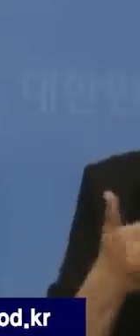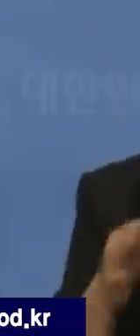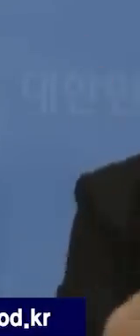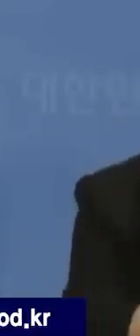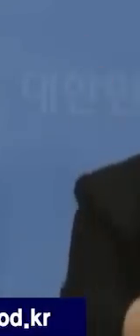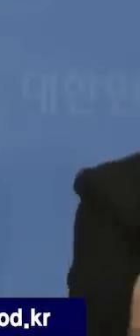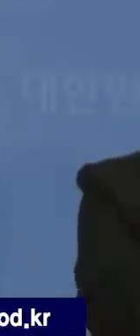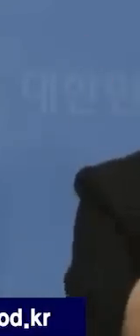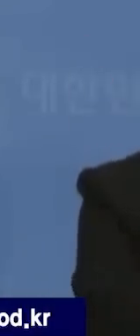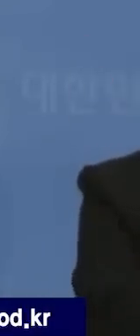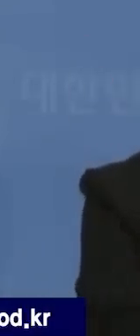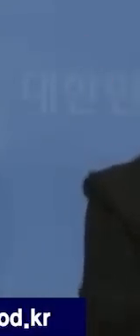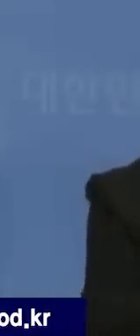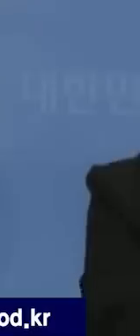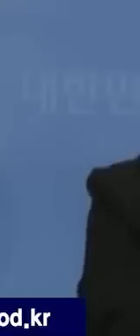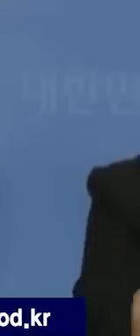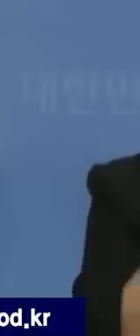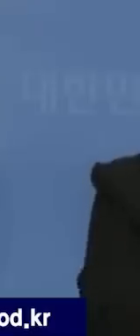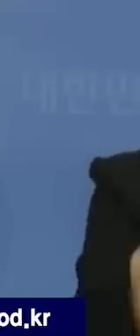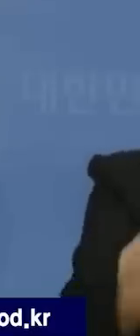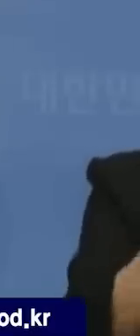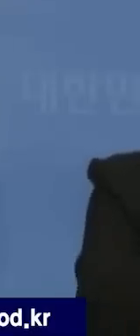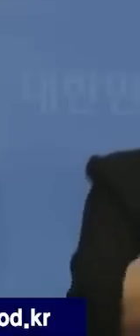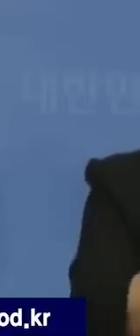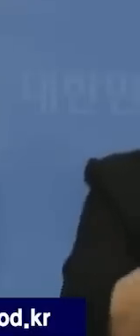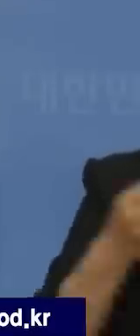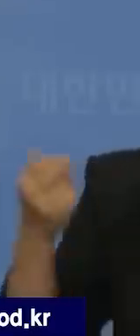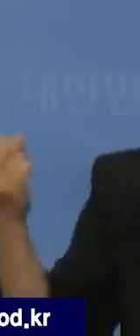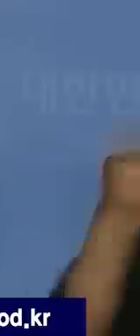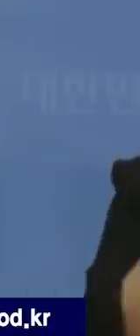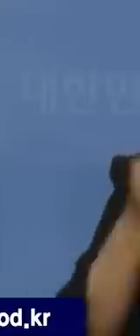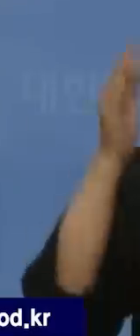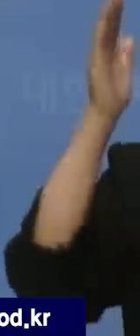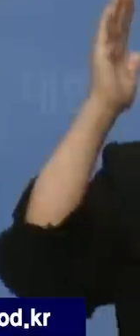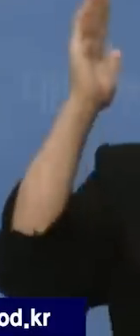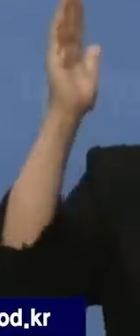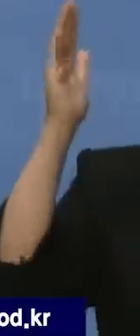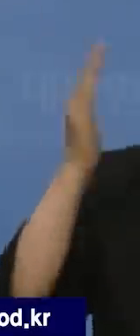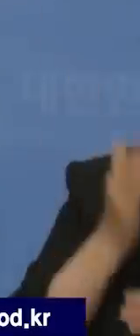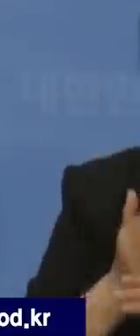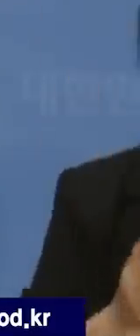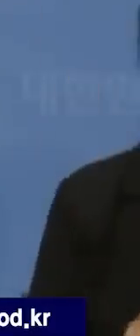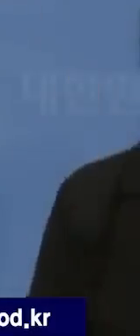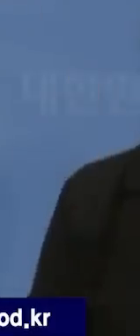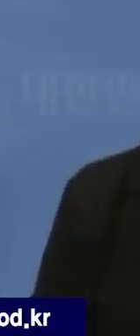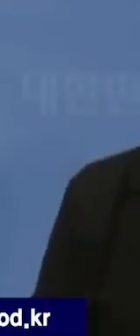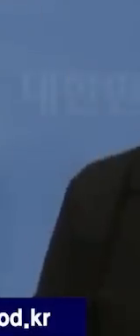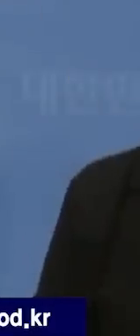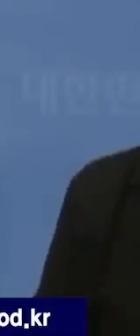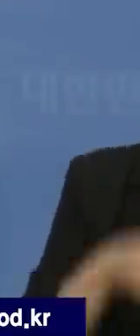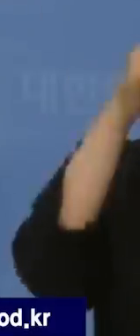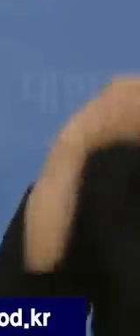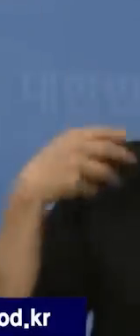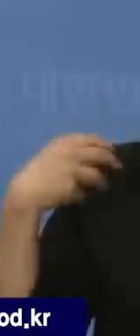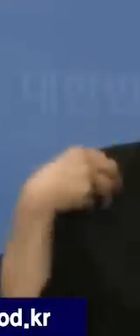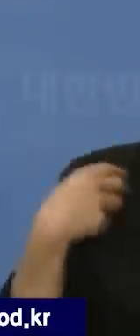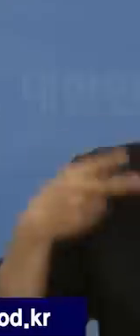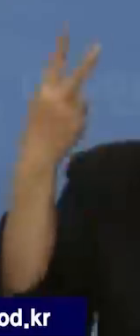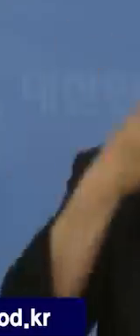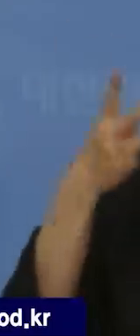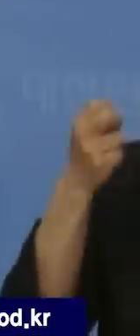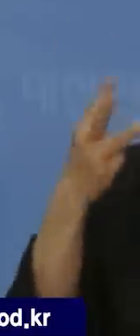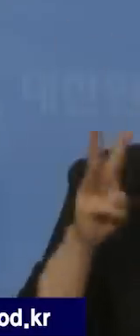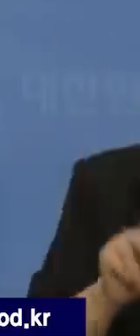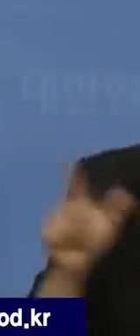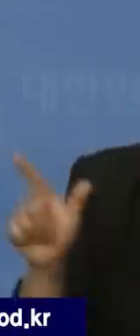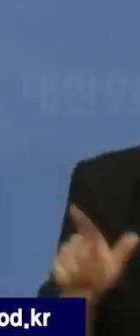잠시 내렸던 주 69시간제의 깃발을 다시 들어올리고 있습니다. 정부는